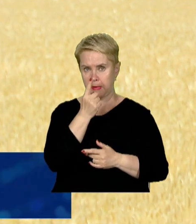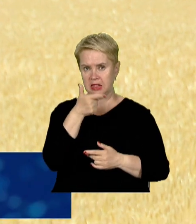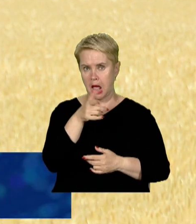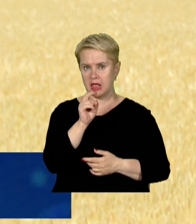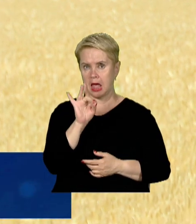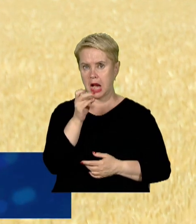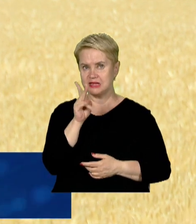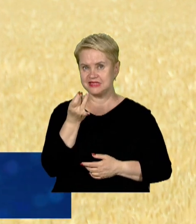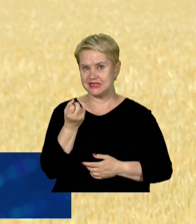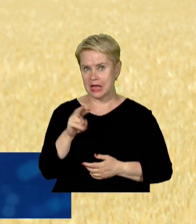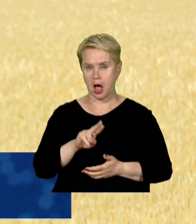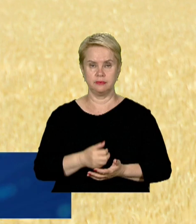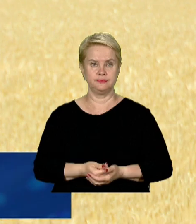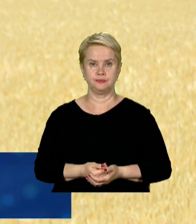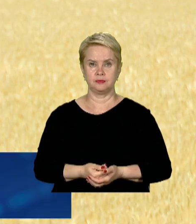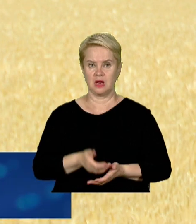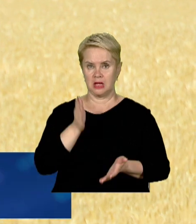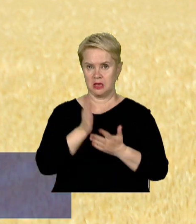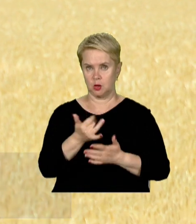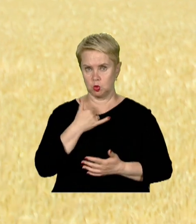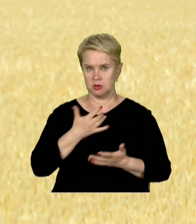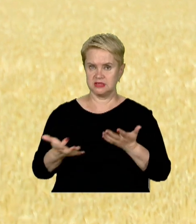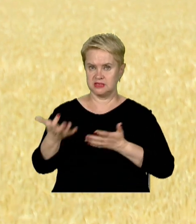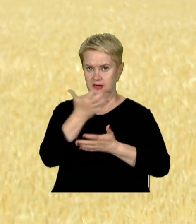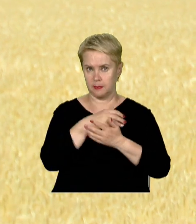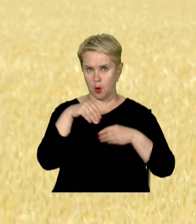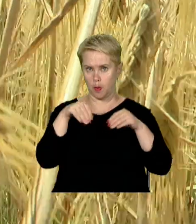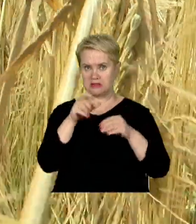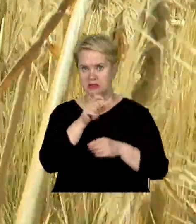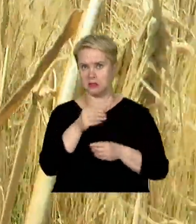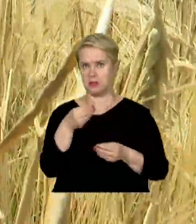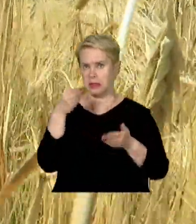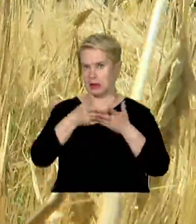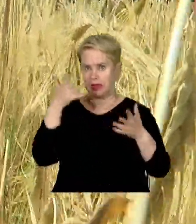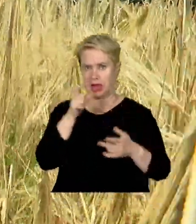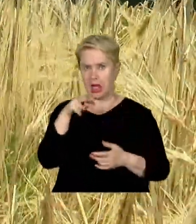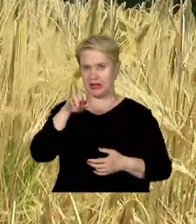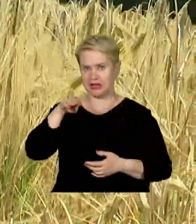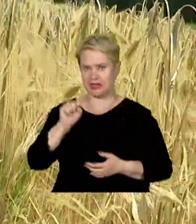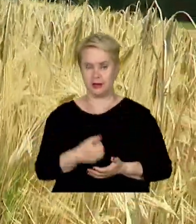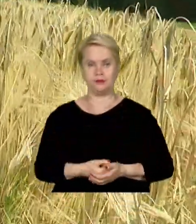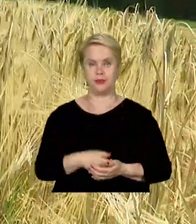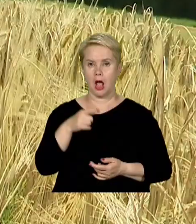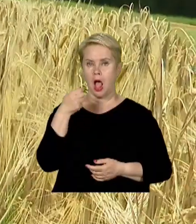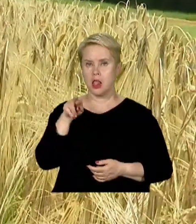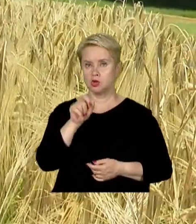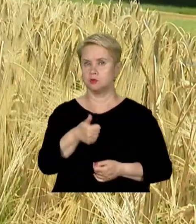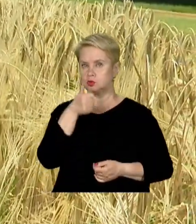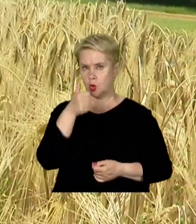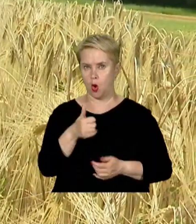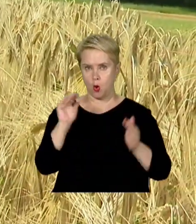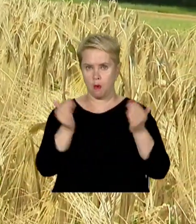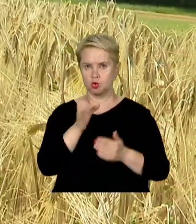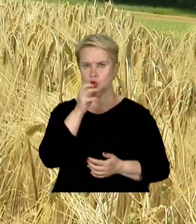генерація. Є у нас вже зібрали посів еліти. Ячмінь низький за зростом, кажуть, це добре.